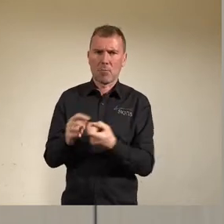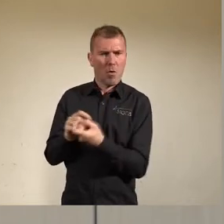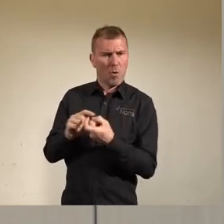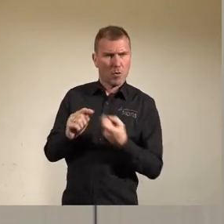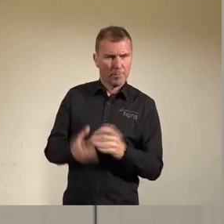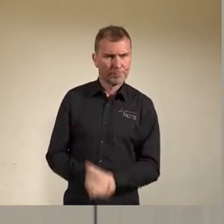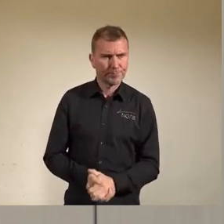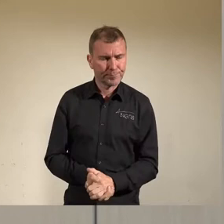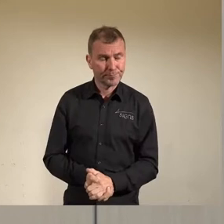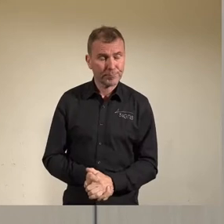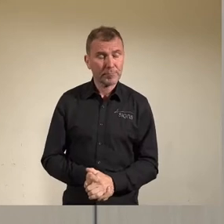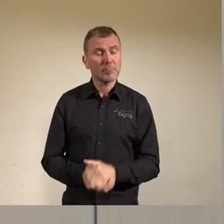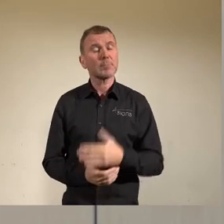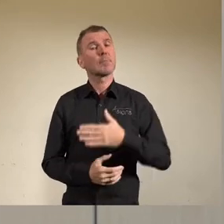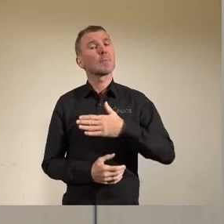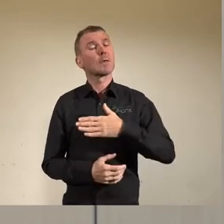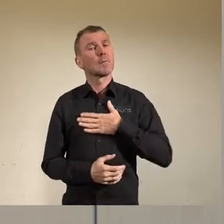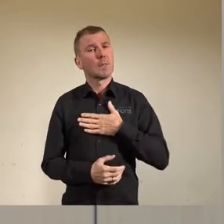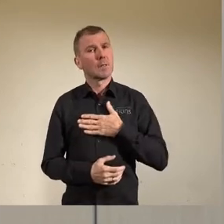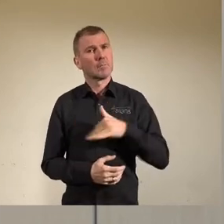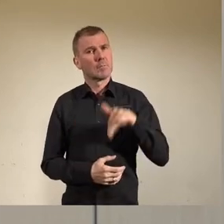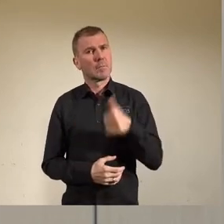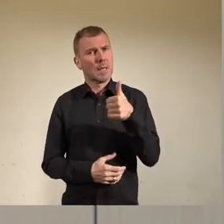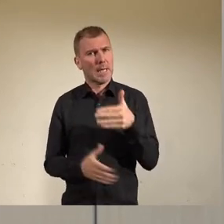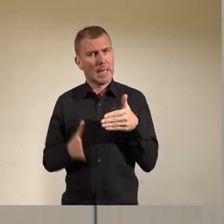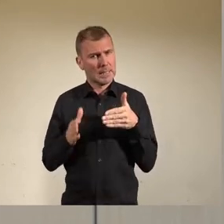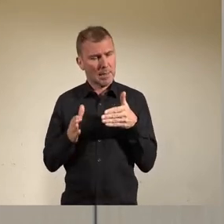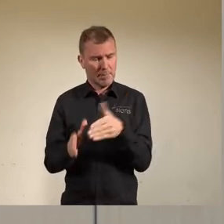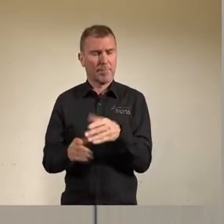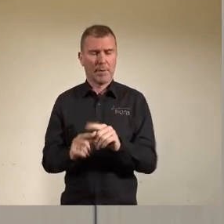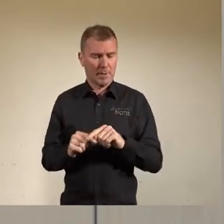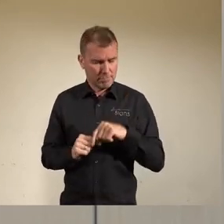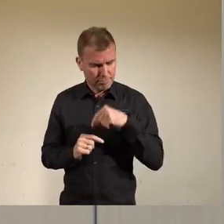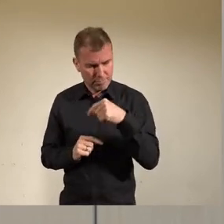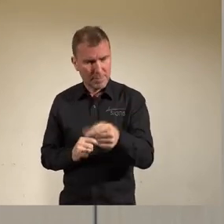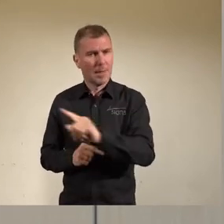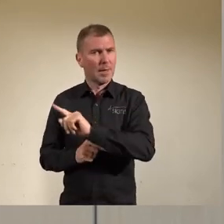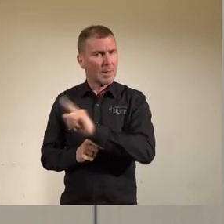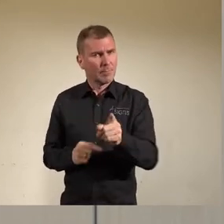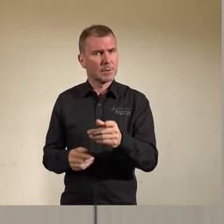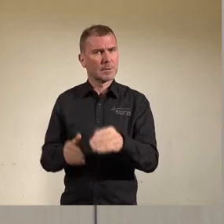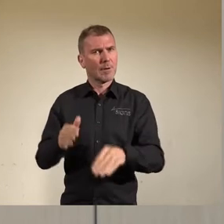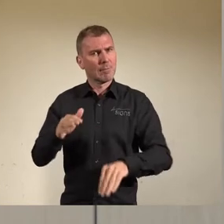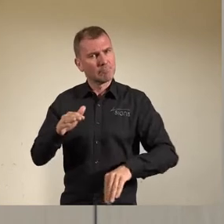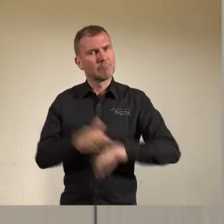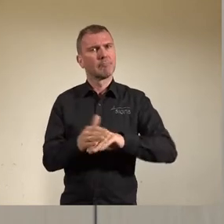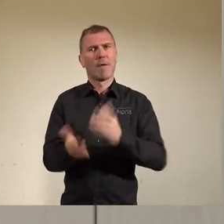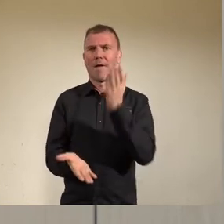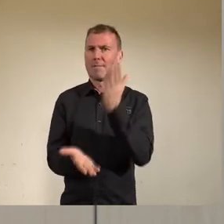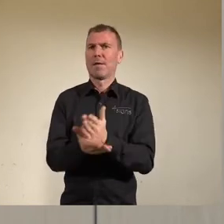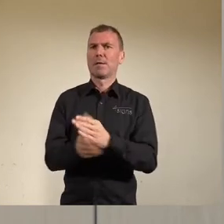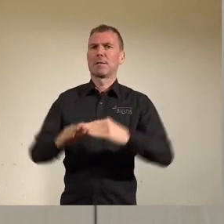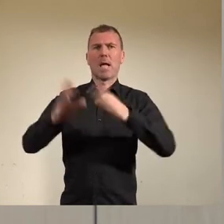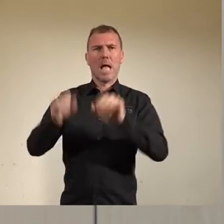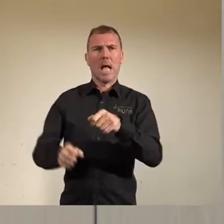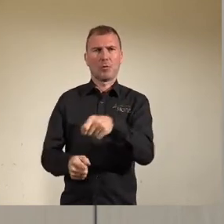Wir haben einen Weg noch vor uns bis zu einem vollziehbaren Haushalt. Wir